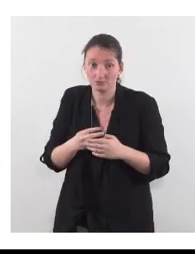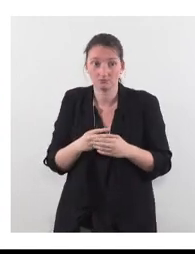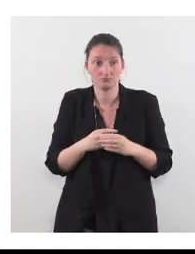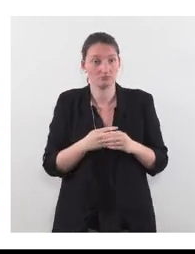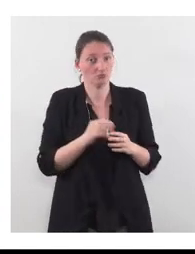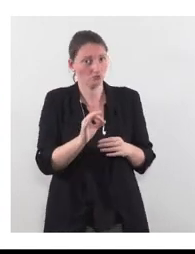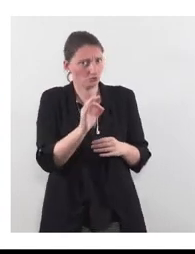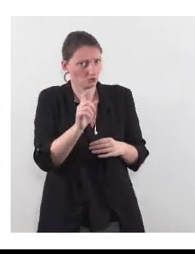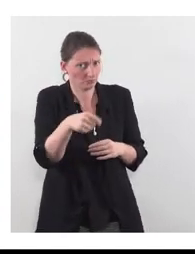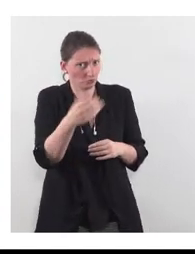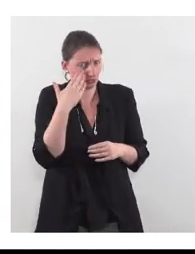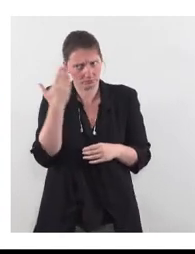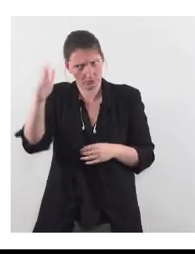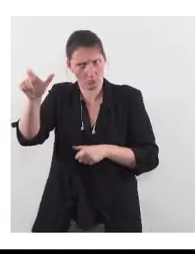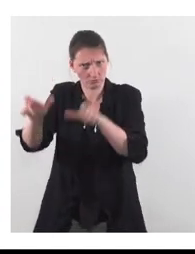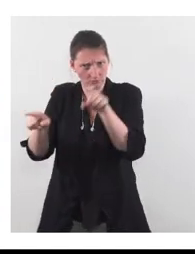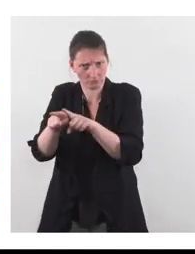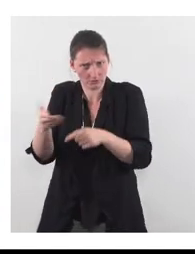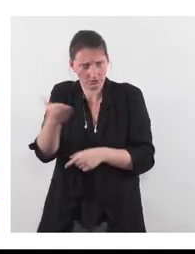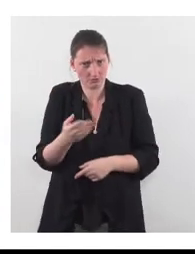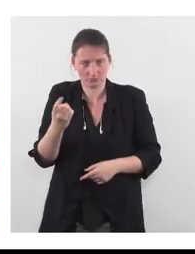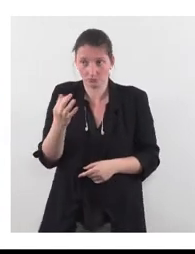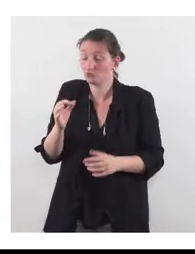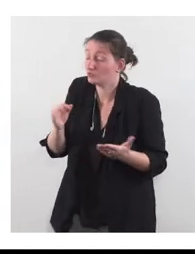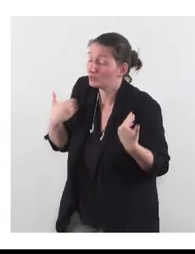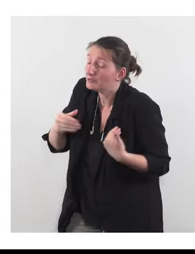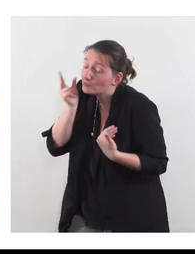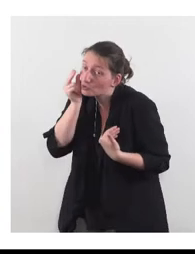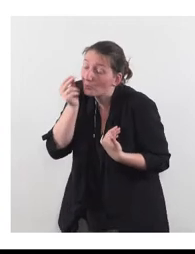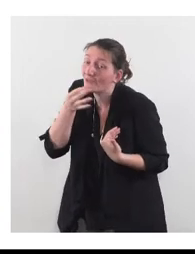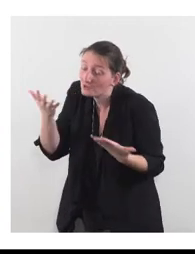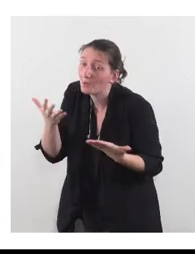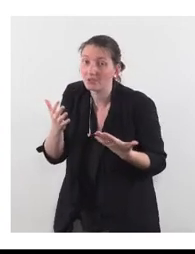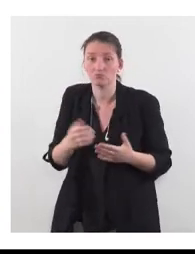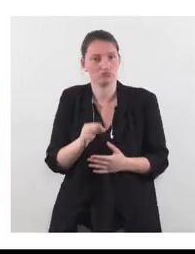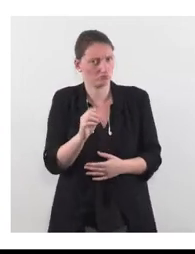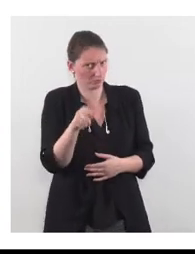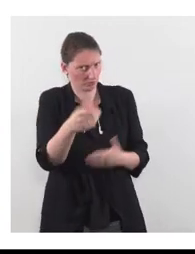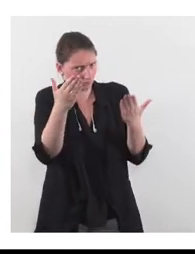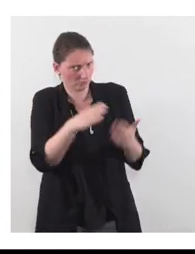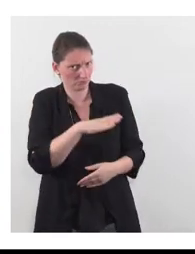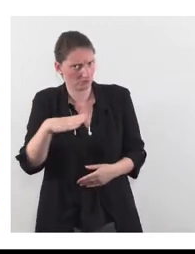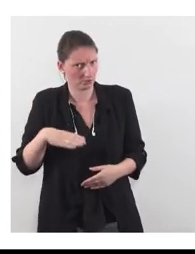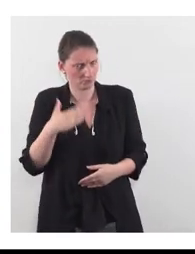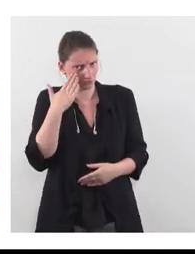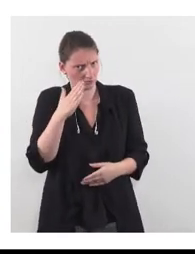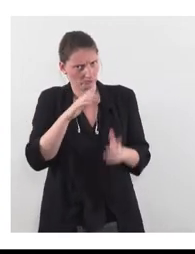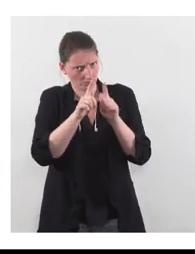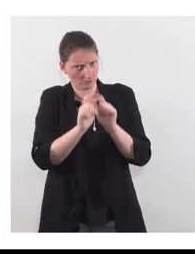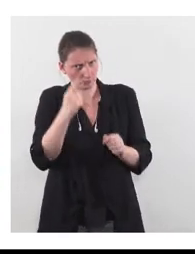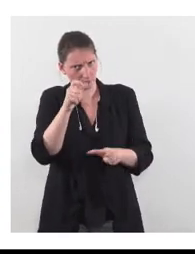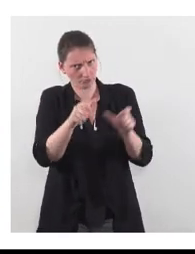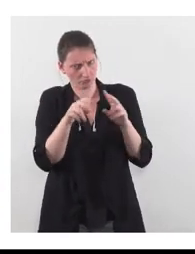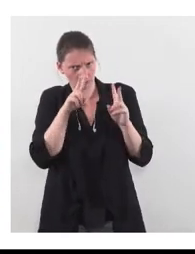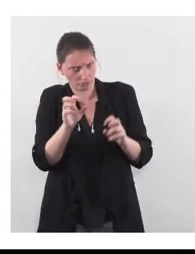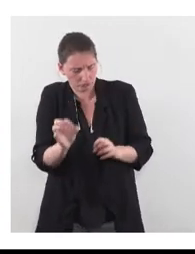d'autres comprendront, et monsieur comprend aussi, je vois. Donc, je comprends aussi ce que vous dites. J'en suis certain, madame. J'ai beaucoup de respect pour les chercheurs, on en a besoin.